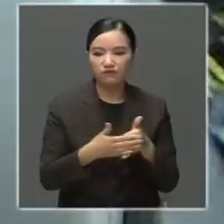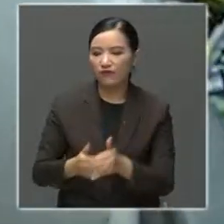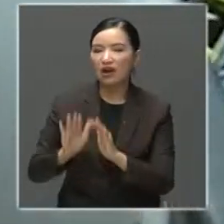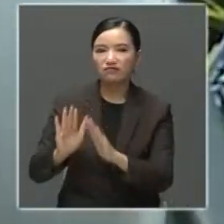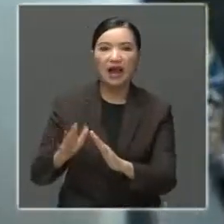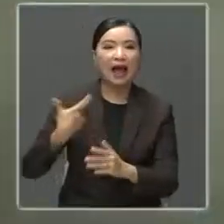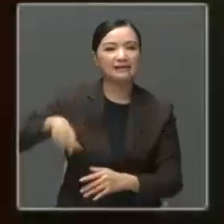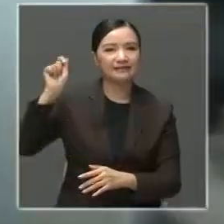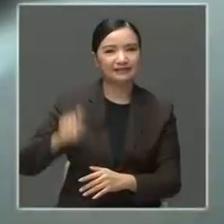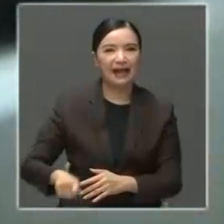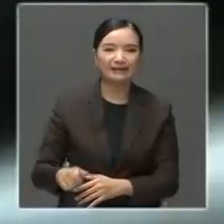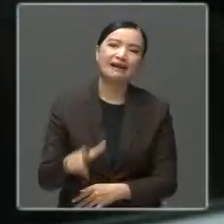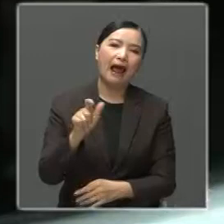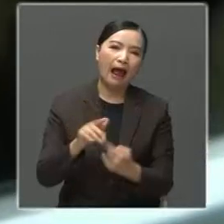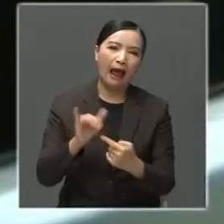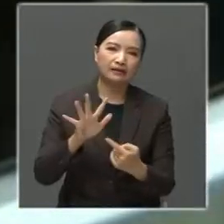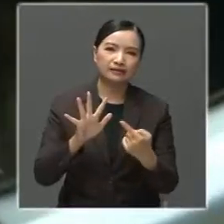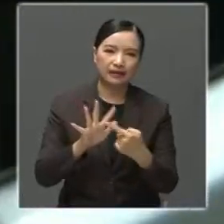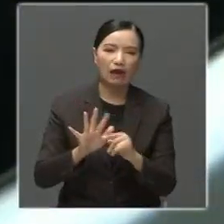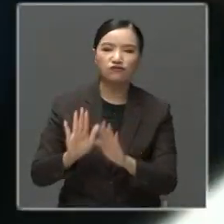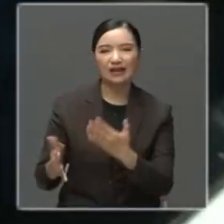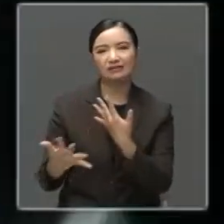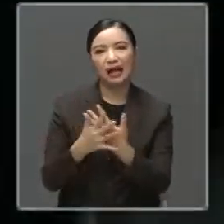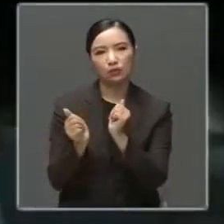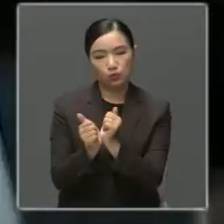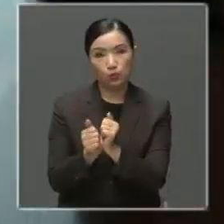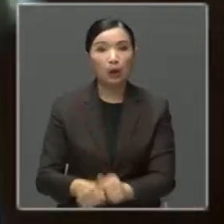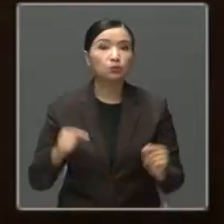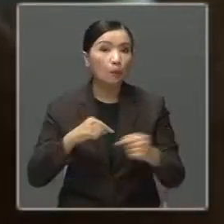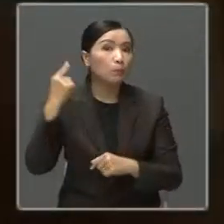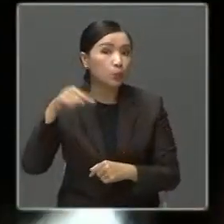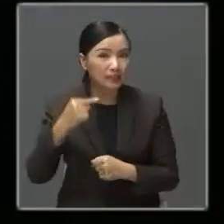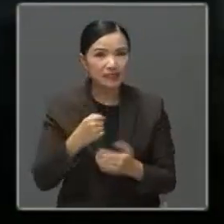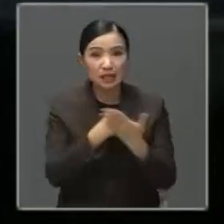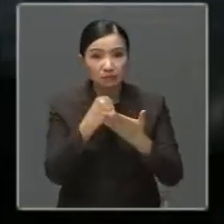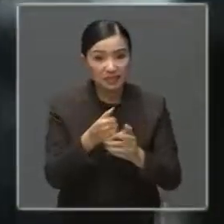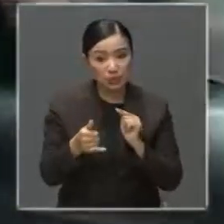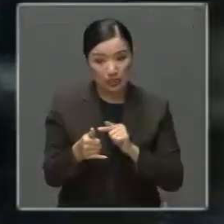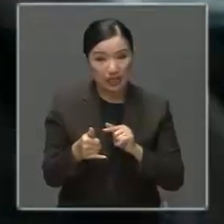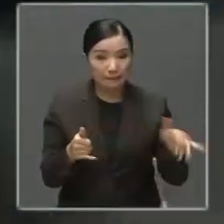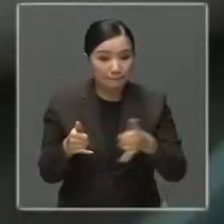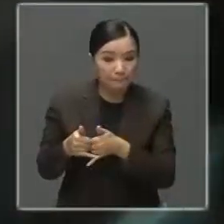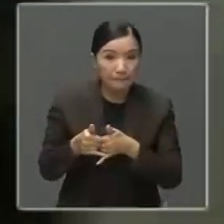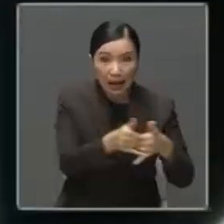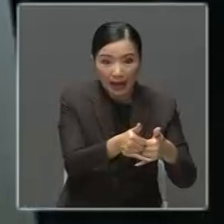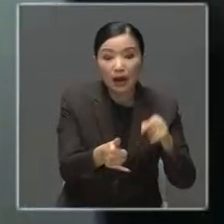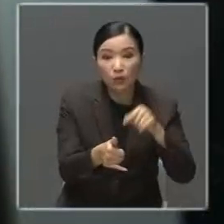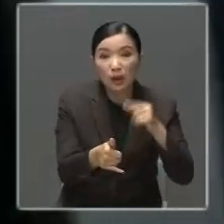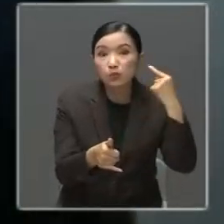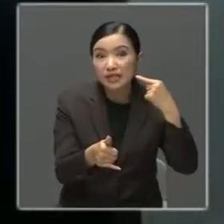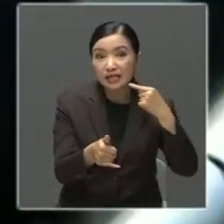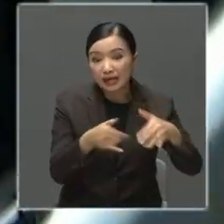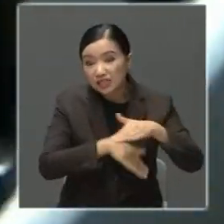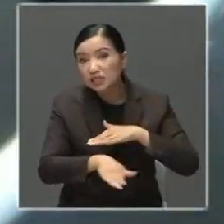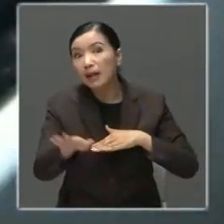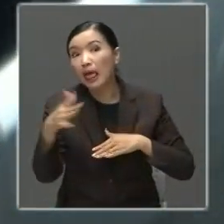และประพฤติมิชอบกลางกันต่อไปส่วนผู้ต้องหาผู้หญิงที่ถูกช่วยเหลือไปนั้นตอนนี้ตำรวจก็บอกว่าอยู่ระหว่างที่ฝ่ายสืบสวนส